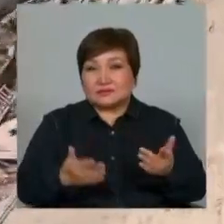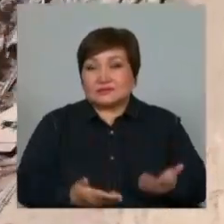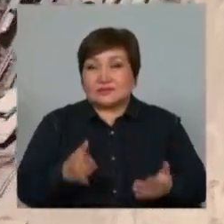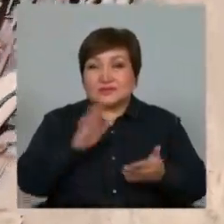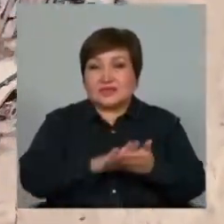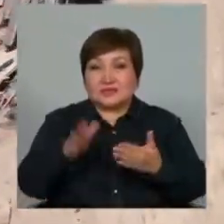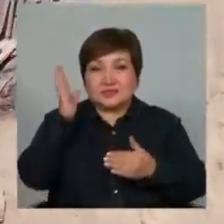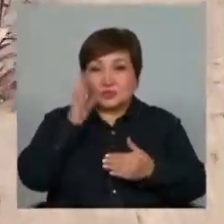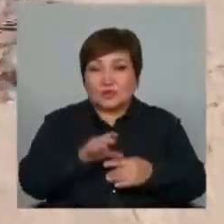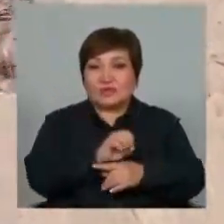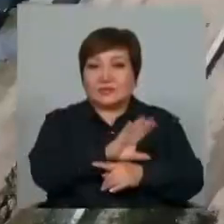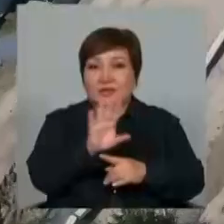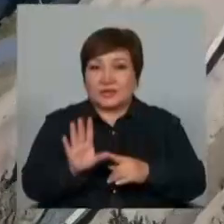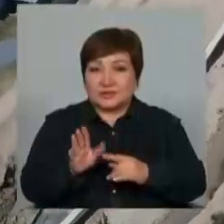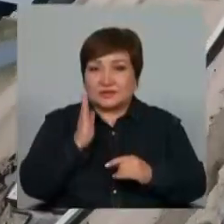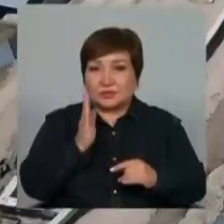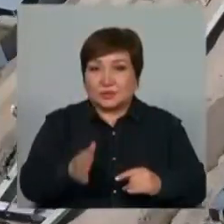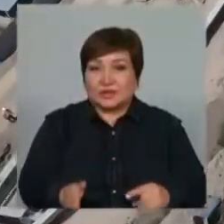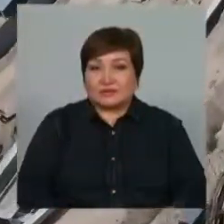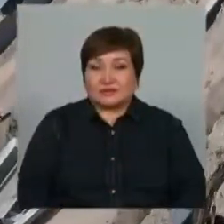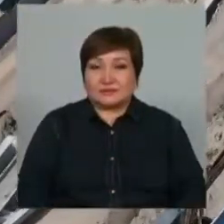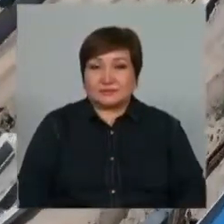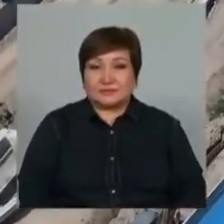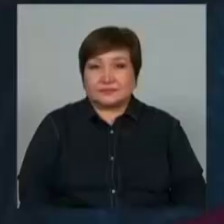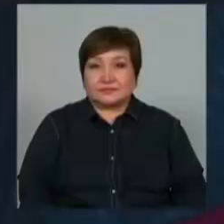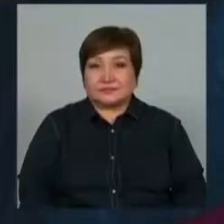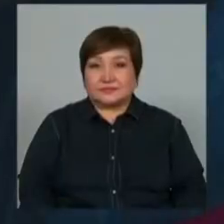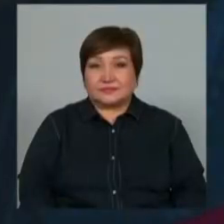Аяулым Көлжігіт, Медет Саматұлы, Арсен Сандыбаев, Алматы телеарнасы.